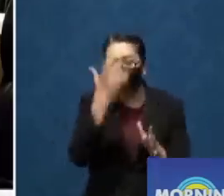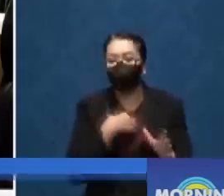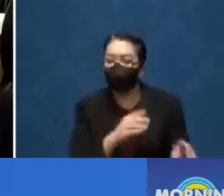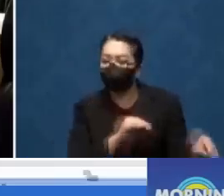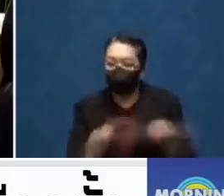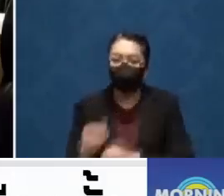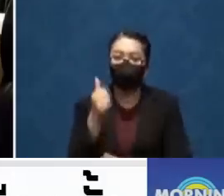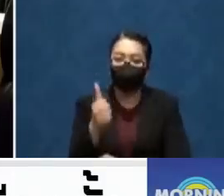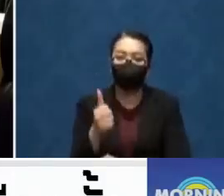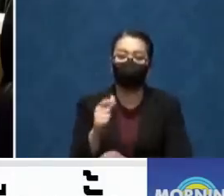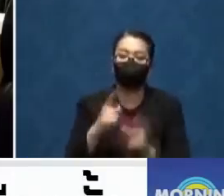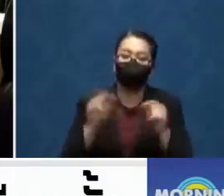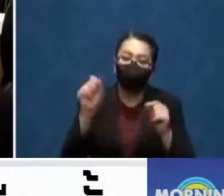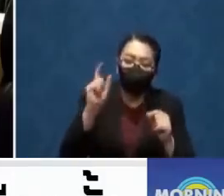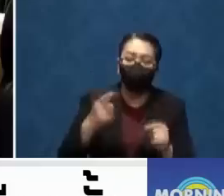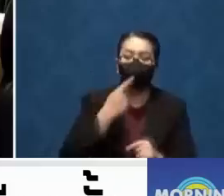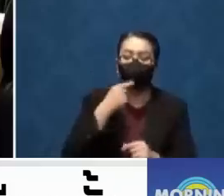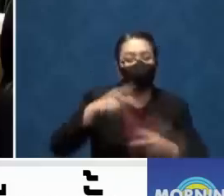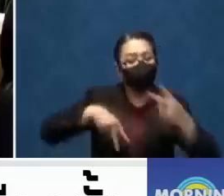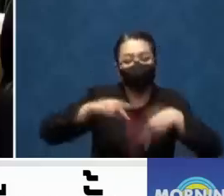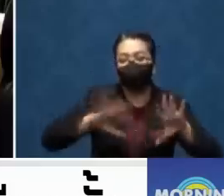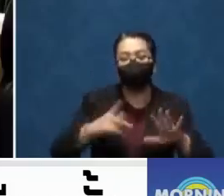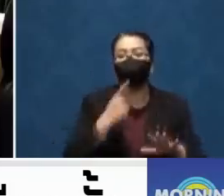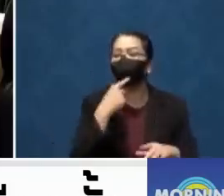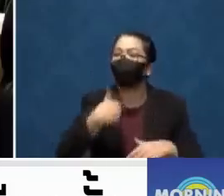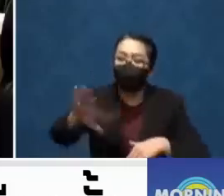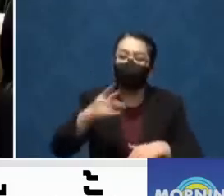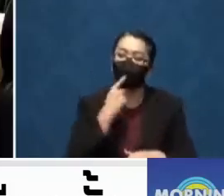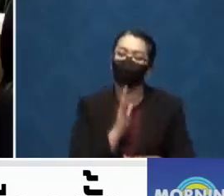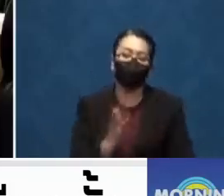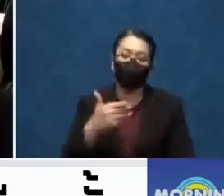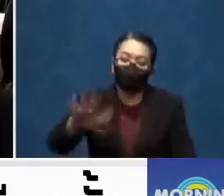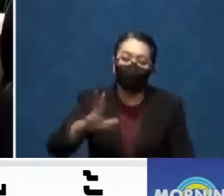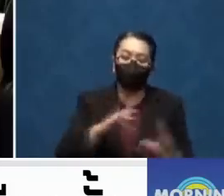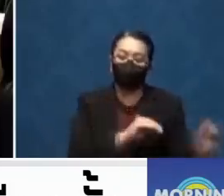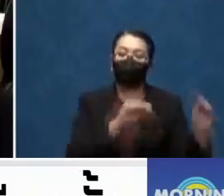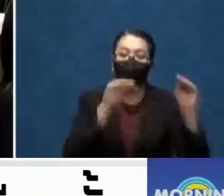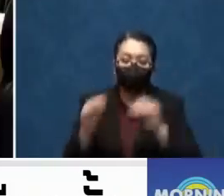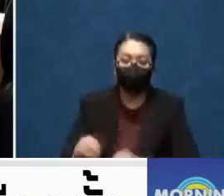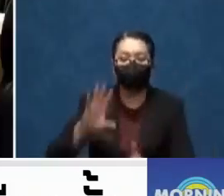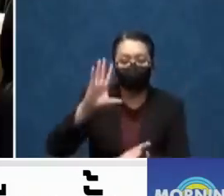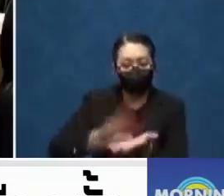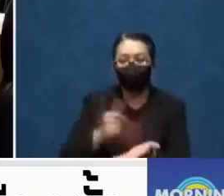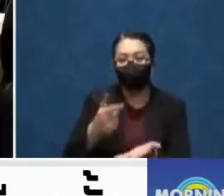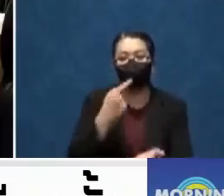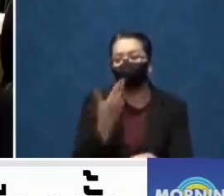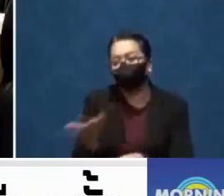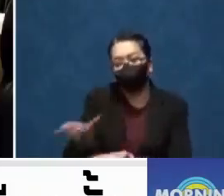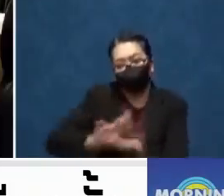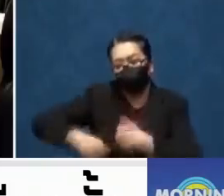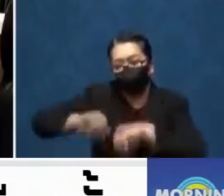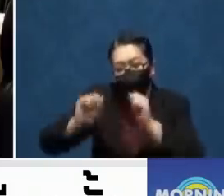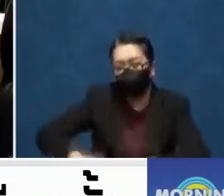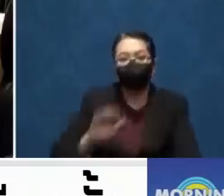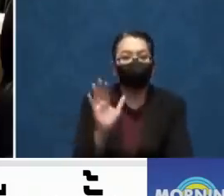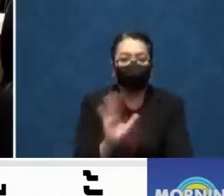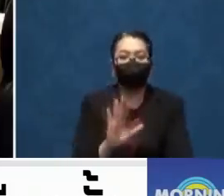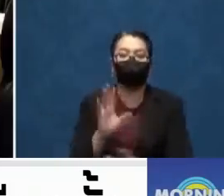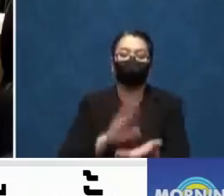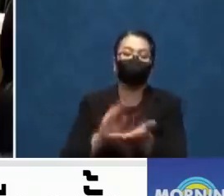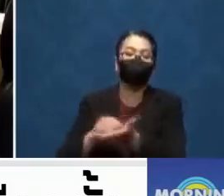ยยติด่วนด้วยวาจาไม่ขอพิจารณาตามระเบียบวาระอันนี้ลงมติได้ครับเป็นองค์ประชุมได้เลยแล้วไม่กระทบข้อมูลใด